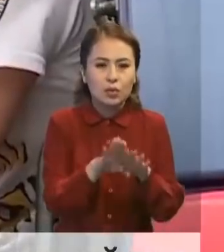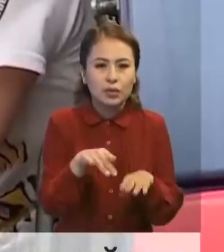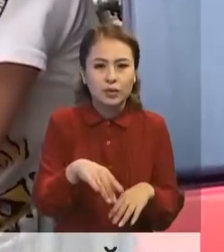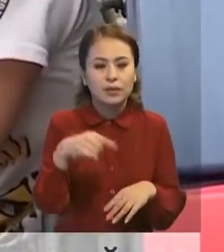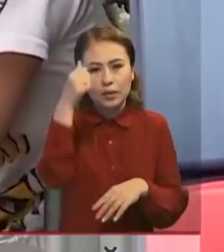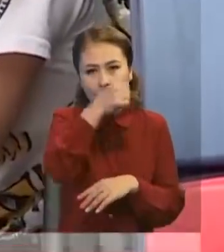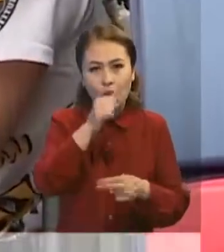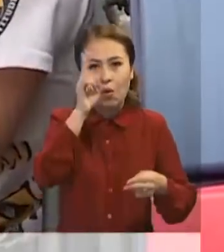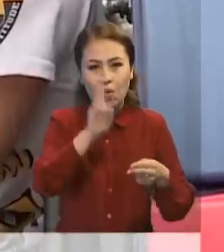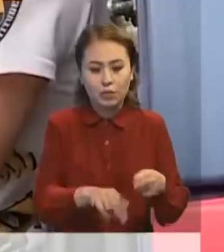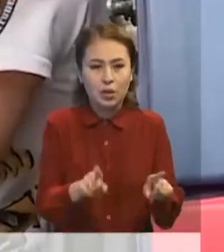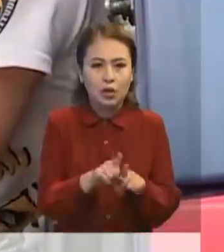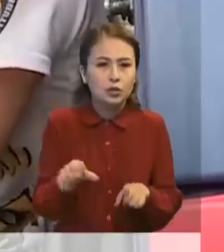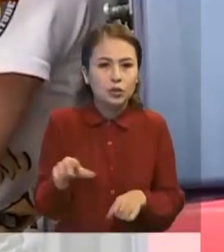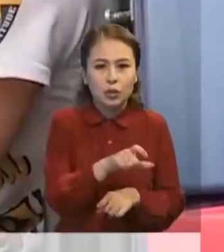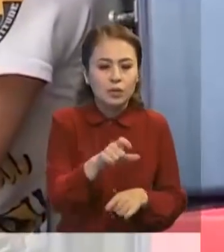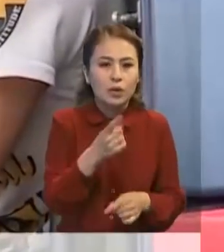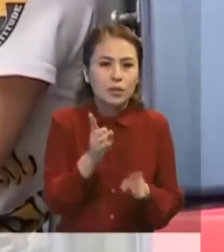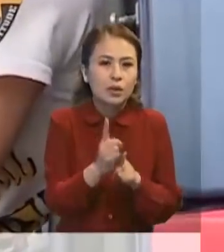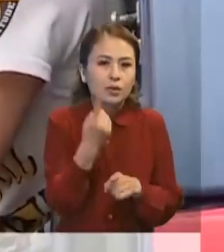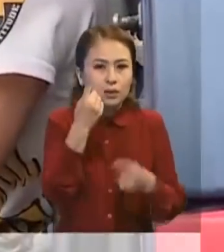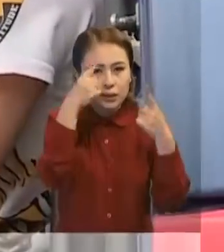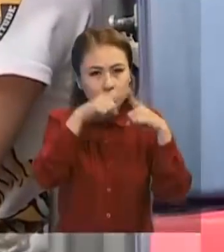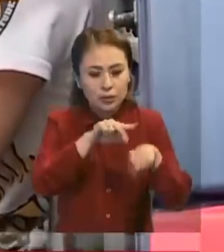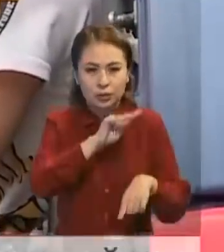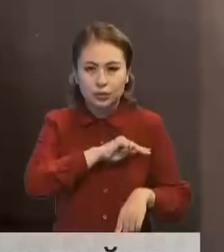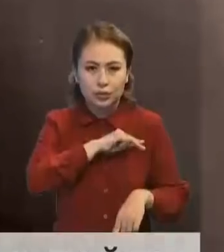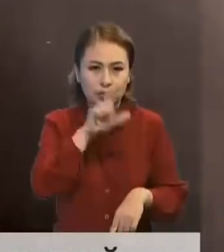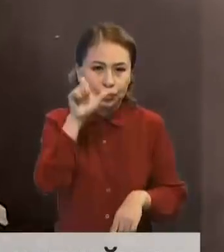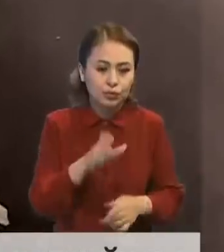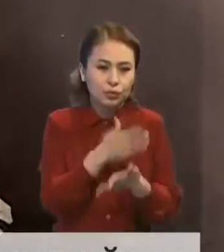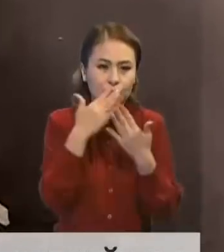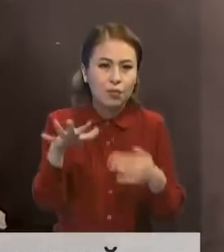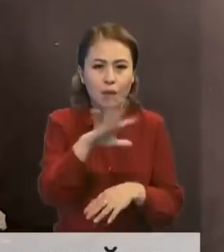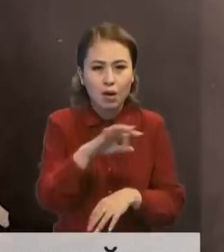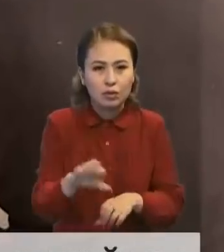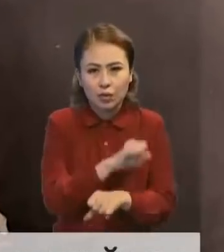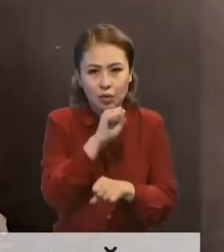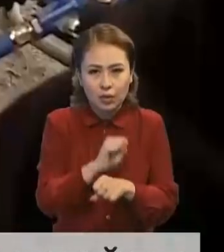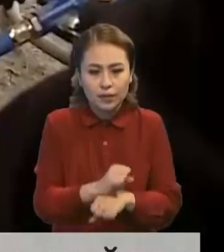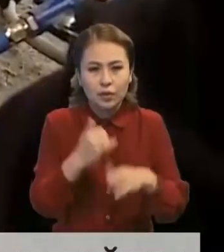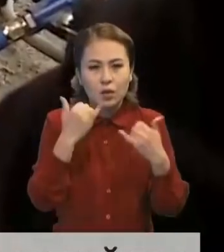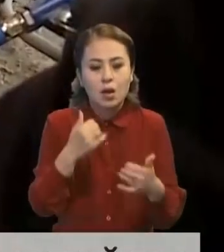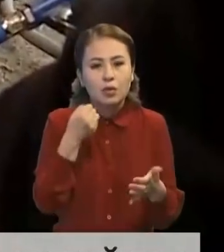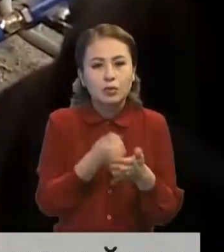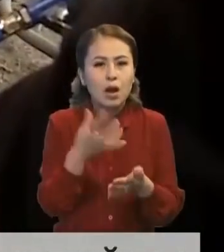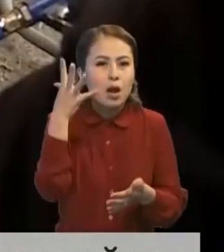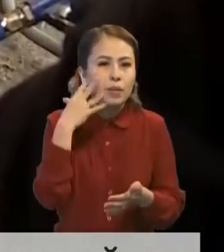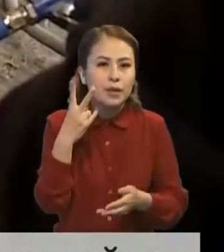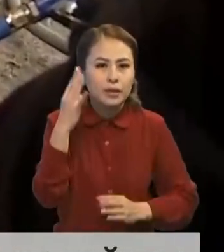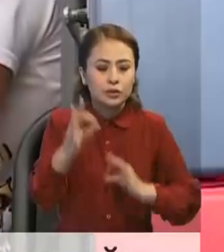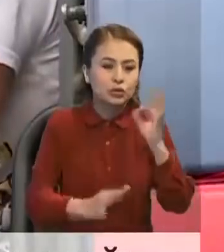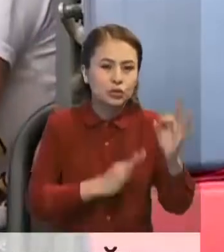салып бітіреді деп еді, бірақ жол бойында бірде-бір техника не жұмысшы жоқ. Барлығы тоқтап тұр. Өгіз аяңмен Алматыға дейін 2 тәулік